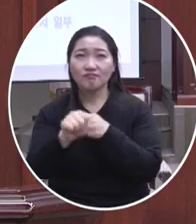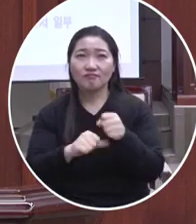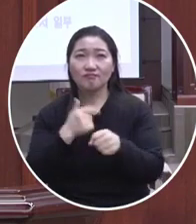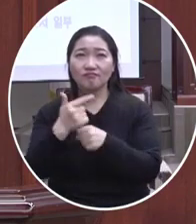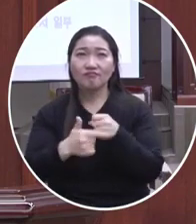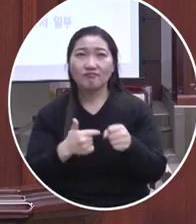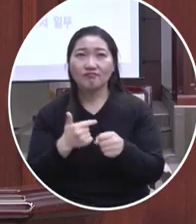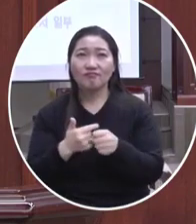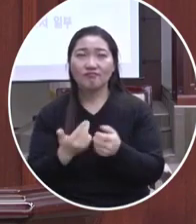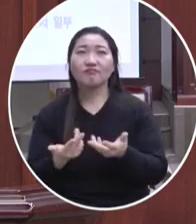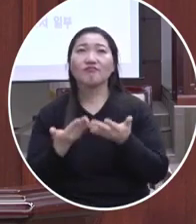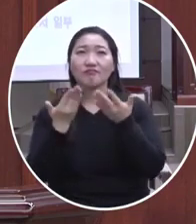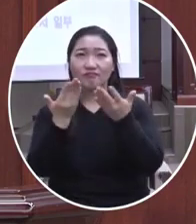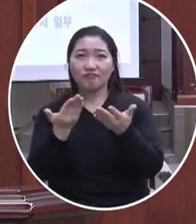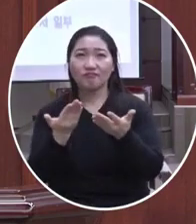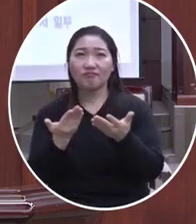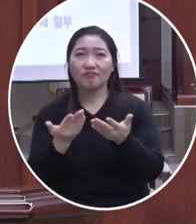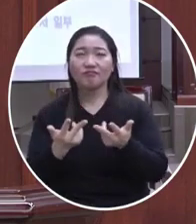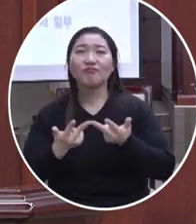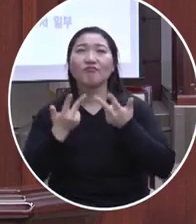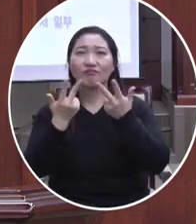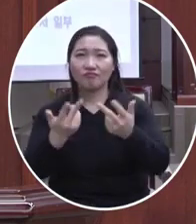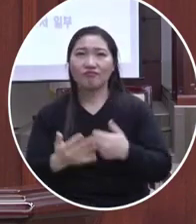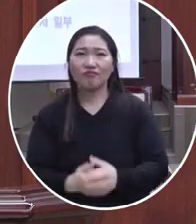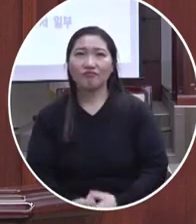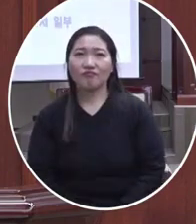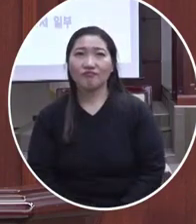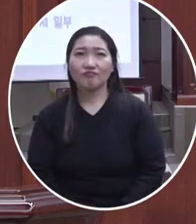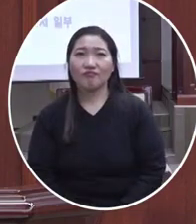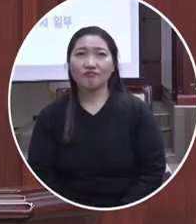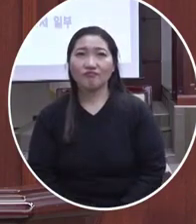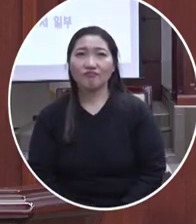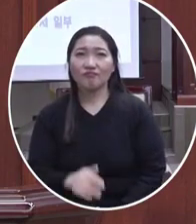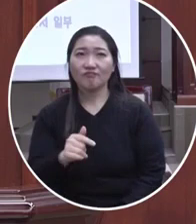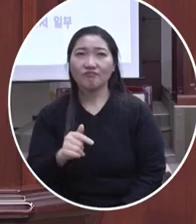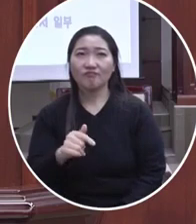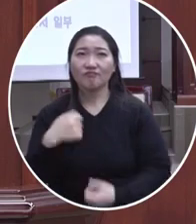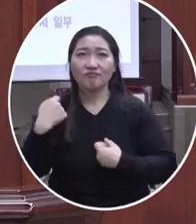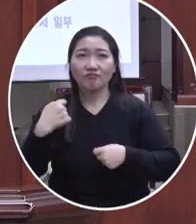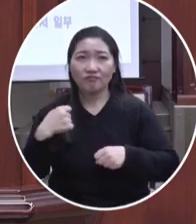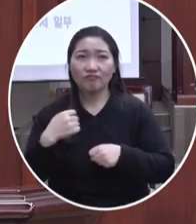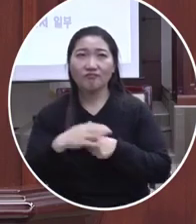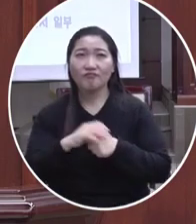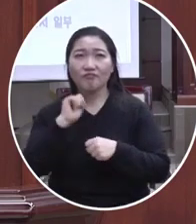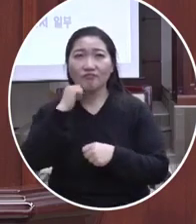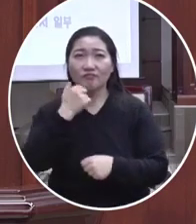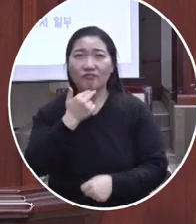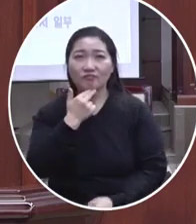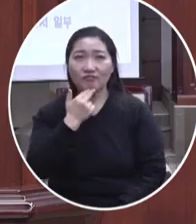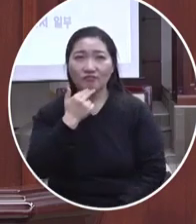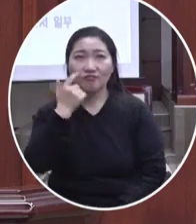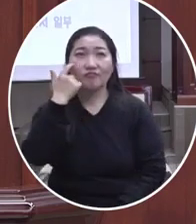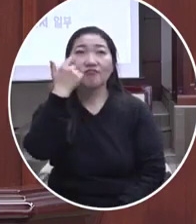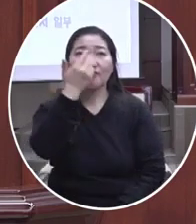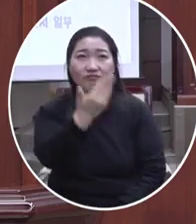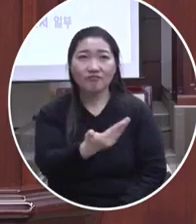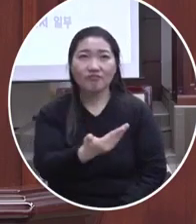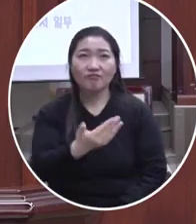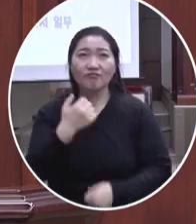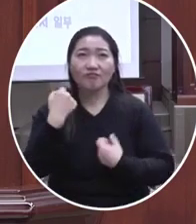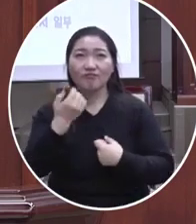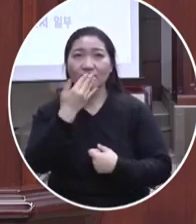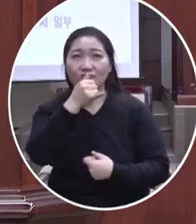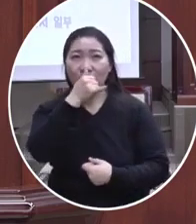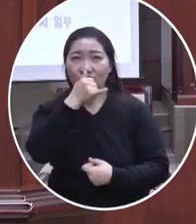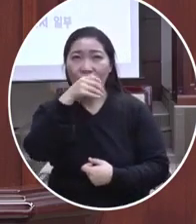마음에 5, 6년째 지속적으로 봉사하시는 분들이 많습니다. 그분들께 공연하시면서 어려운 점은 없는지